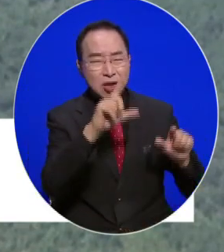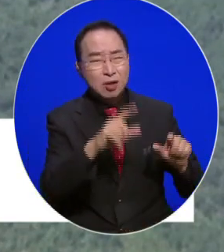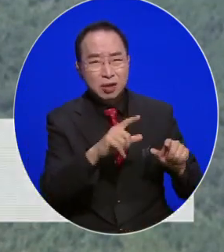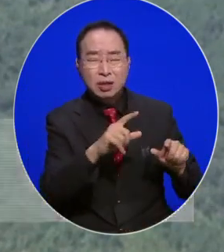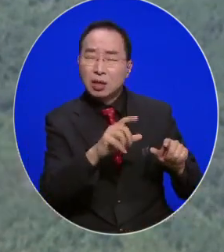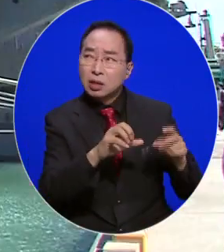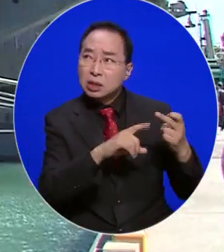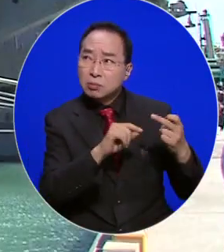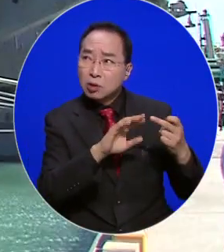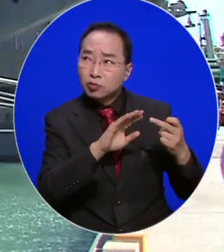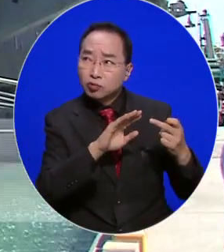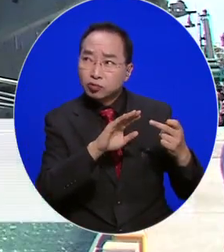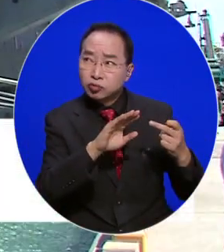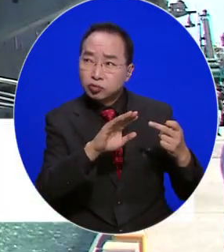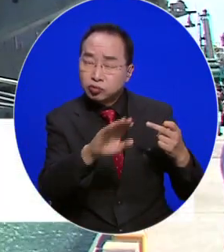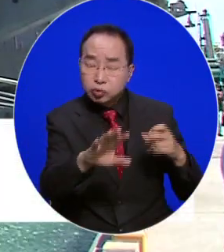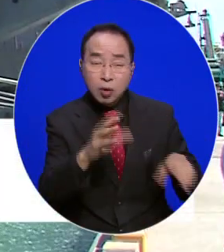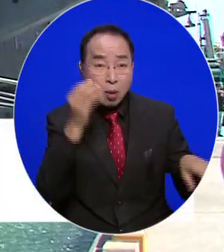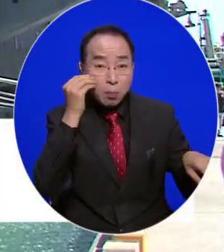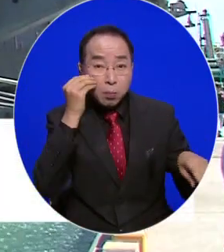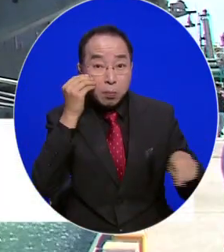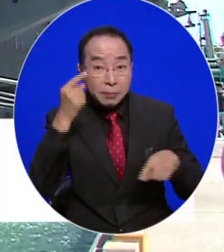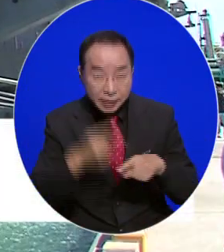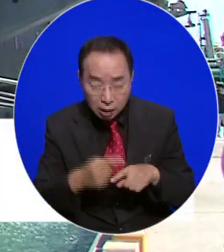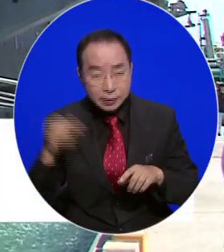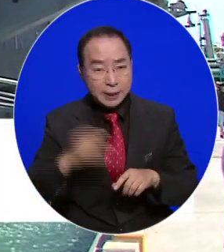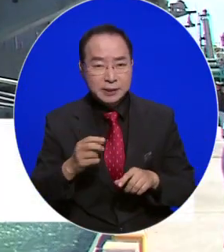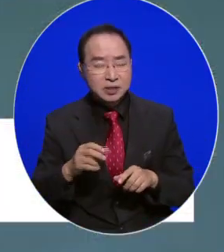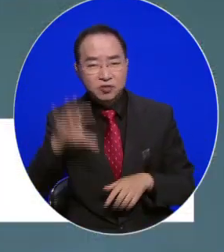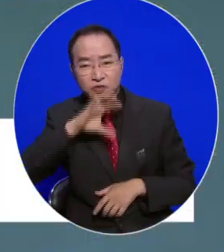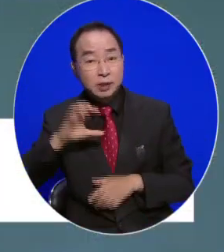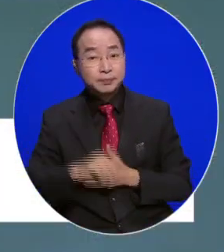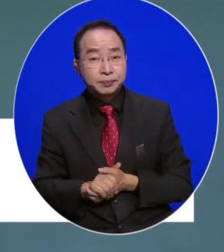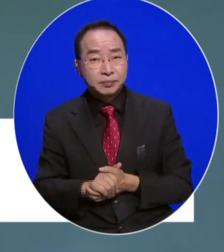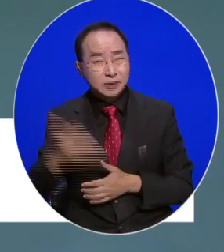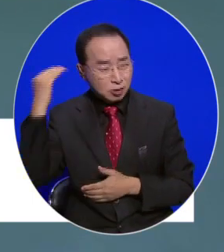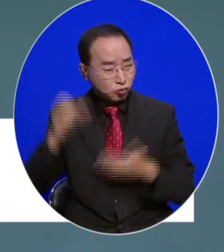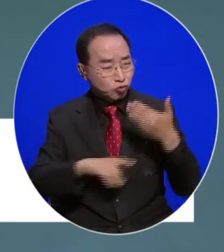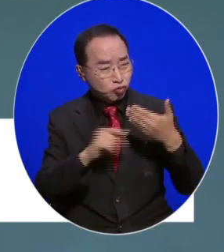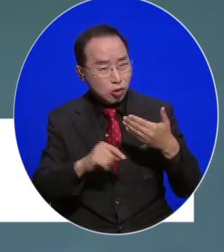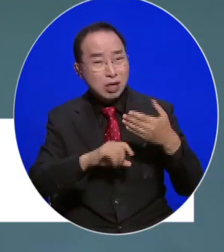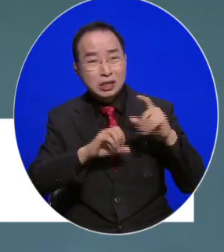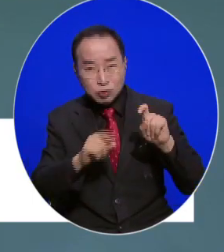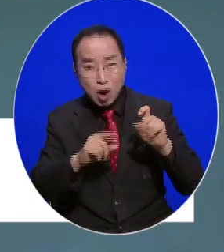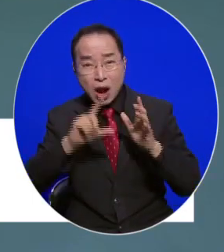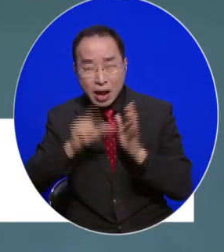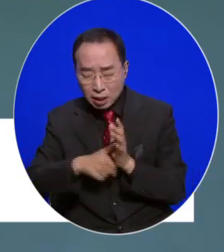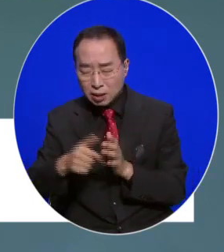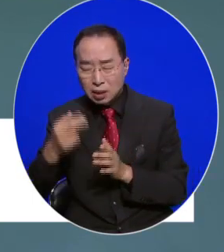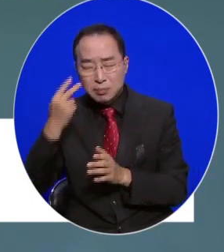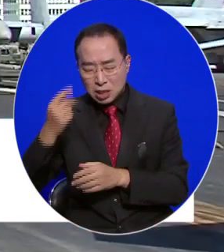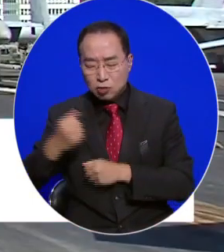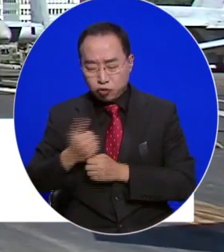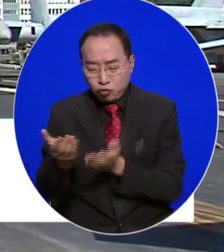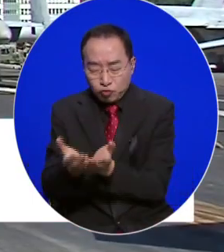5년 만입니다. 지난 7월 F-35A와 9월과 10월 핵추진 항공모함 로널드 레이건함에